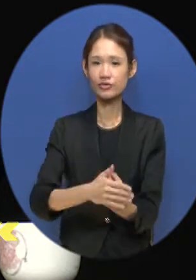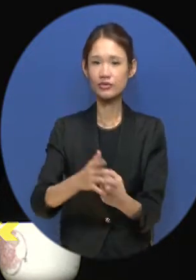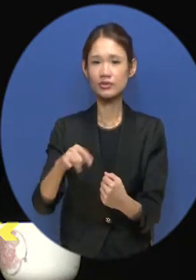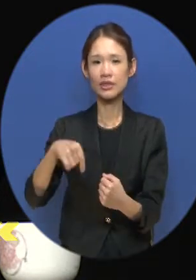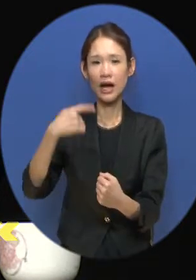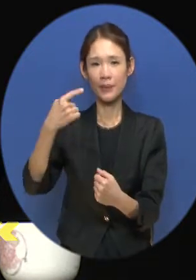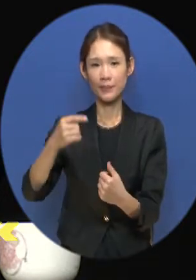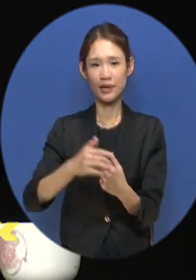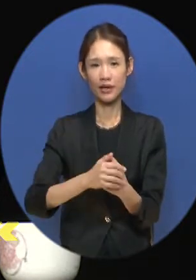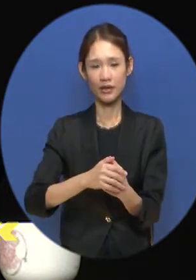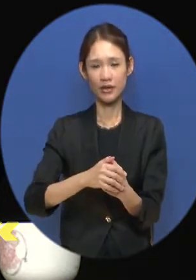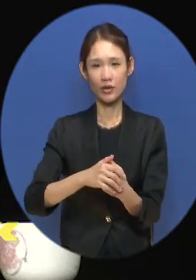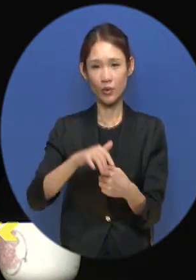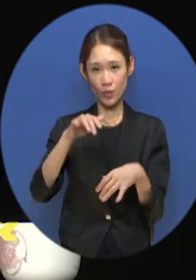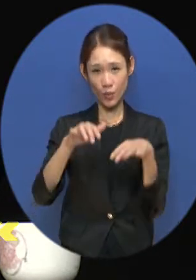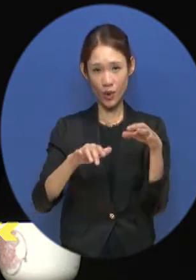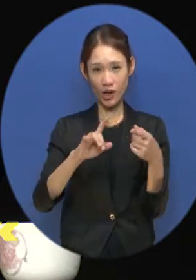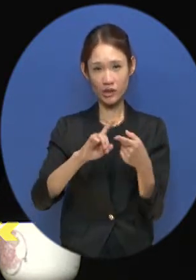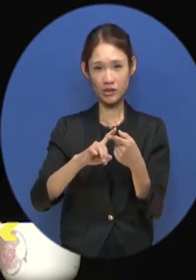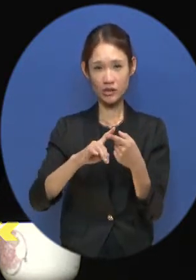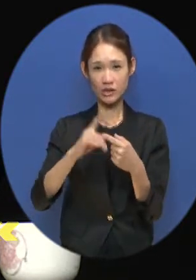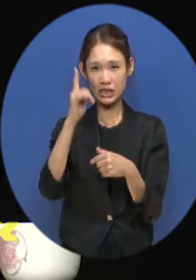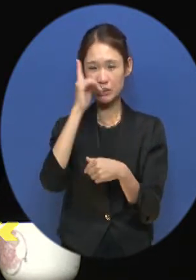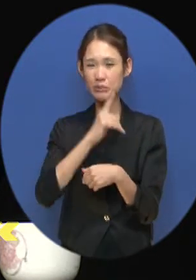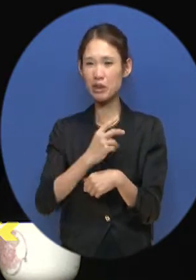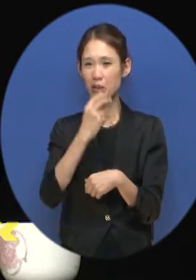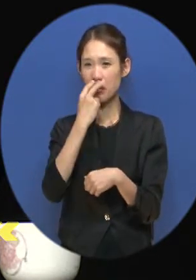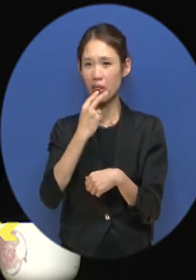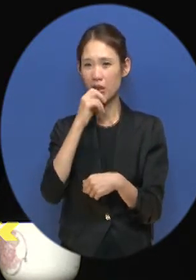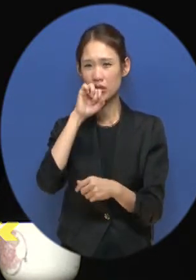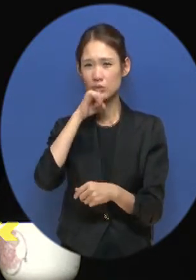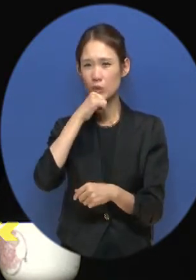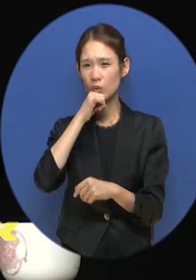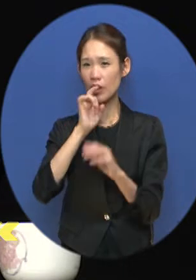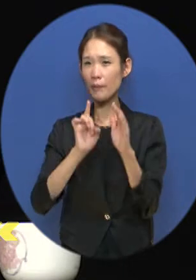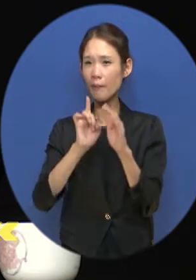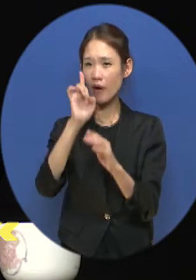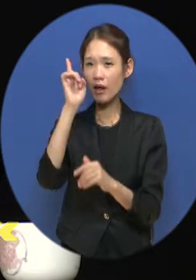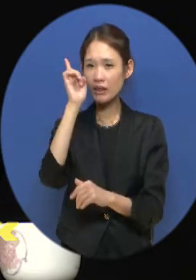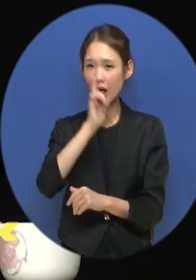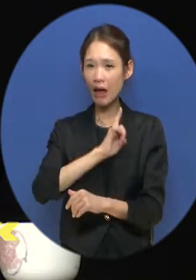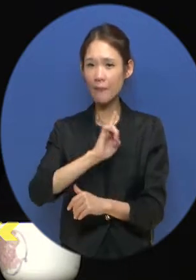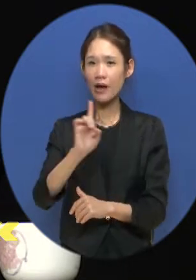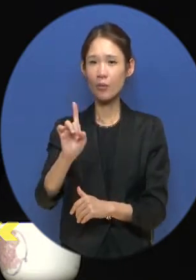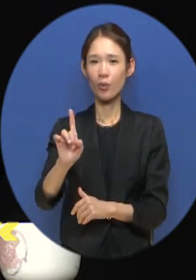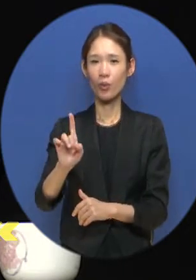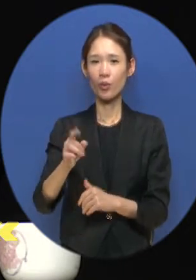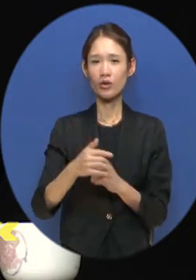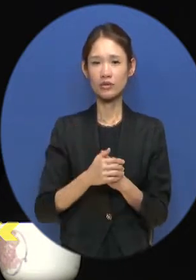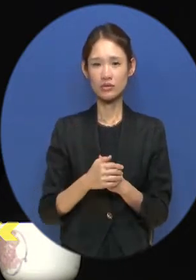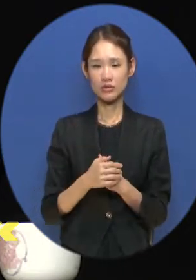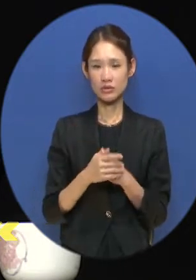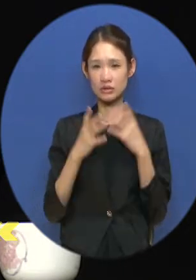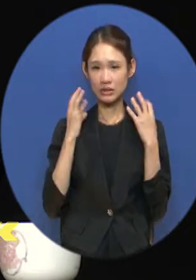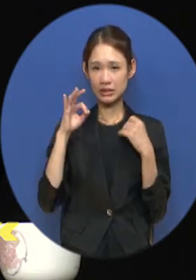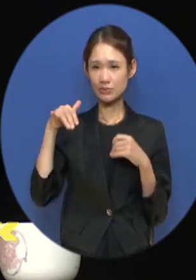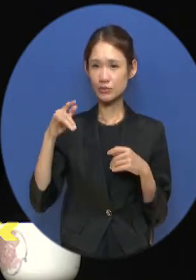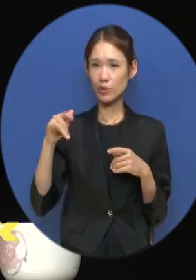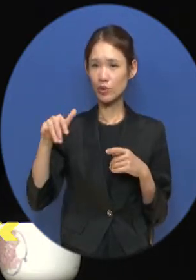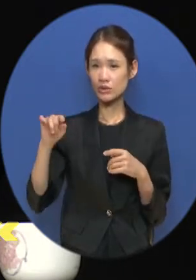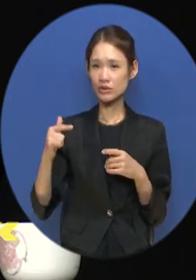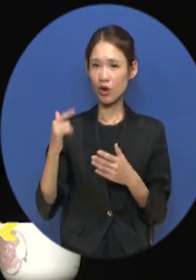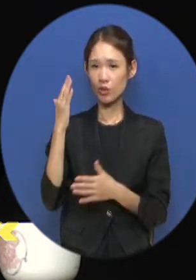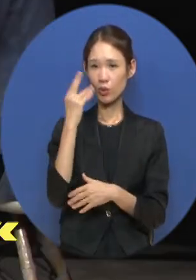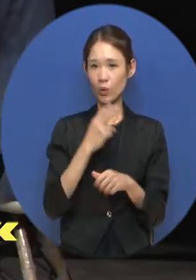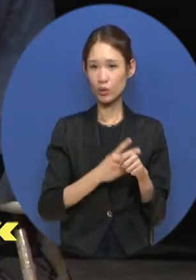이제 우리가 어느 공간이 미세먼지 농도가 또 가장 높은지 여기에 대해서 먼저 우리 김조천 교수님께서 말씀해